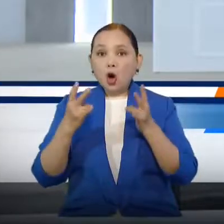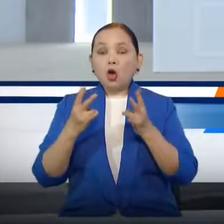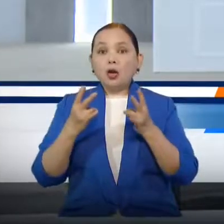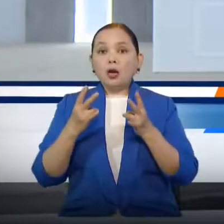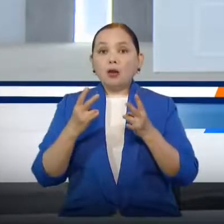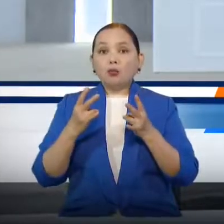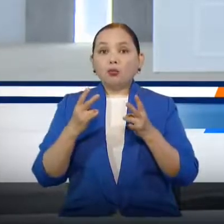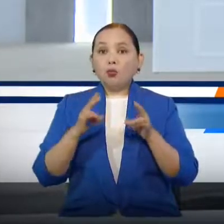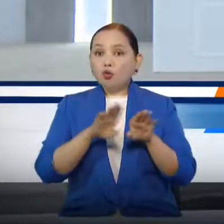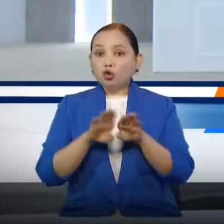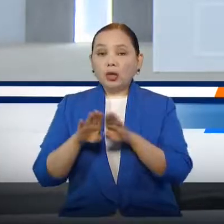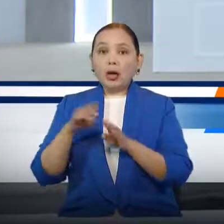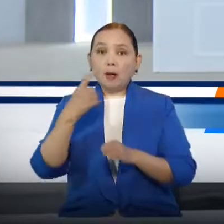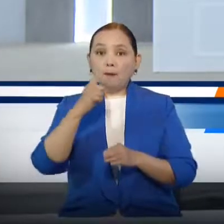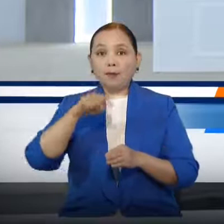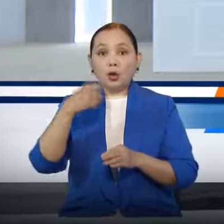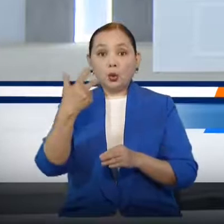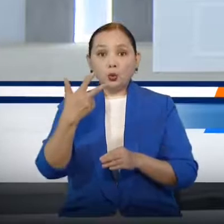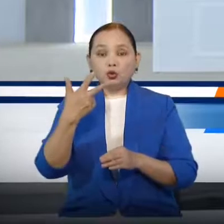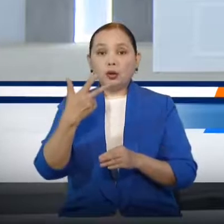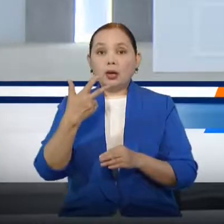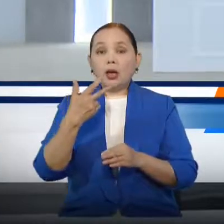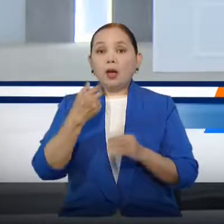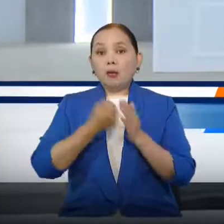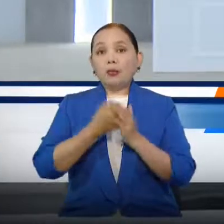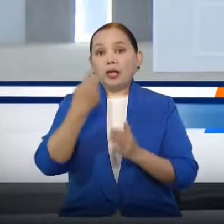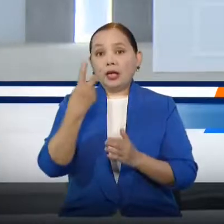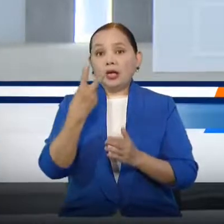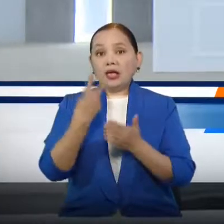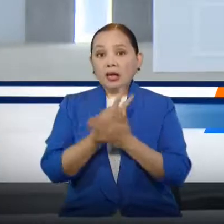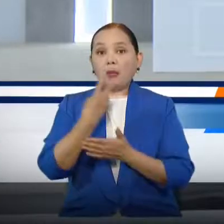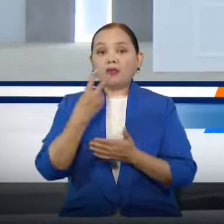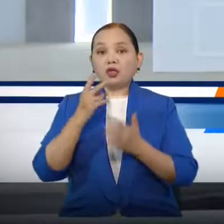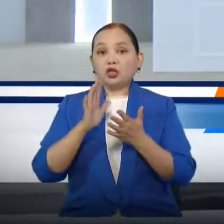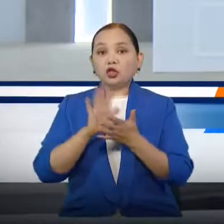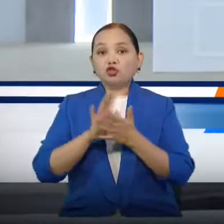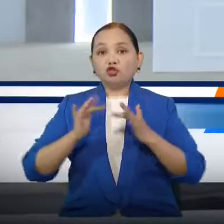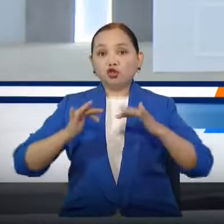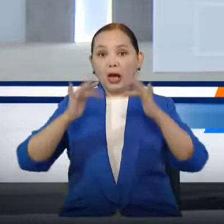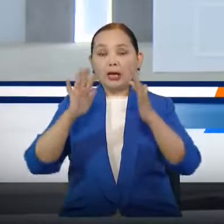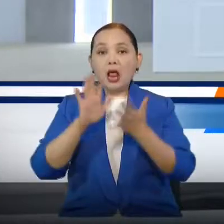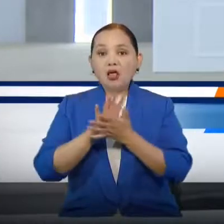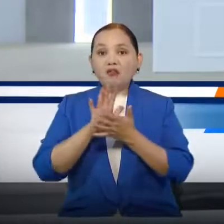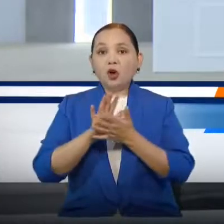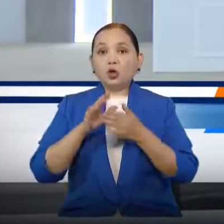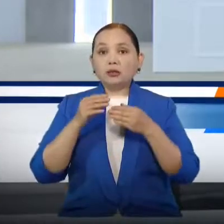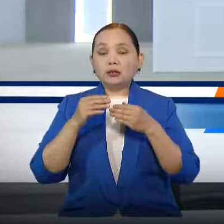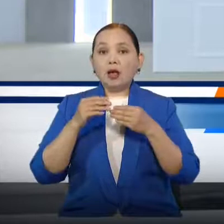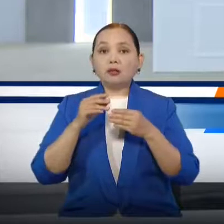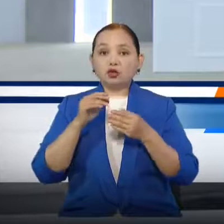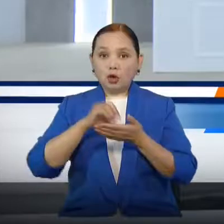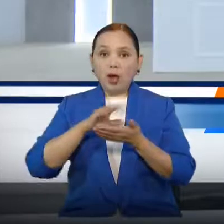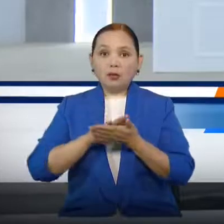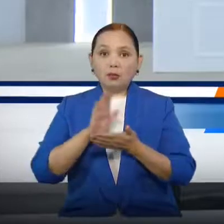miqdorlardan 1.3 dan hatto 2 baravargacha chang bilan ifloslanish darajalari qayd etilmoqda.